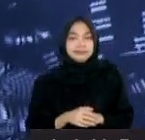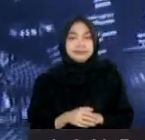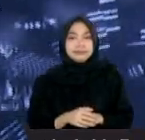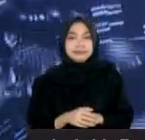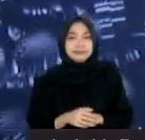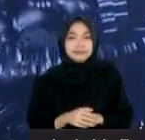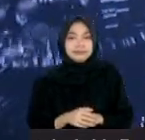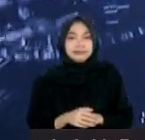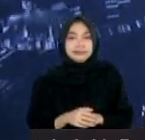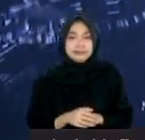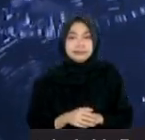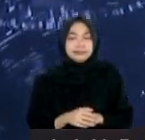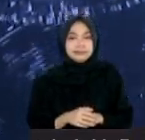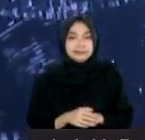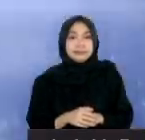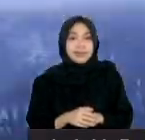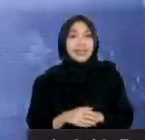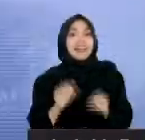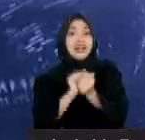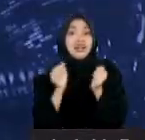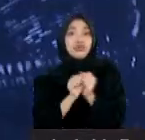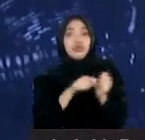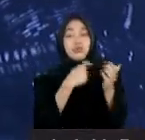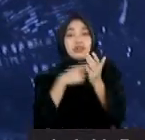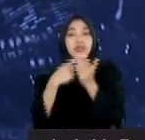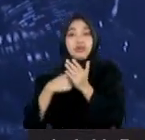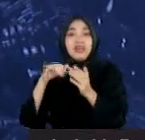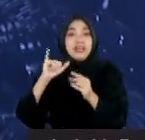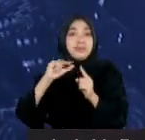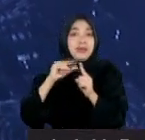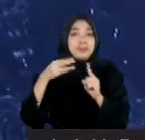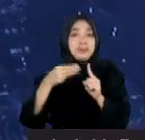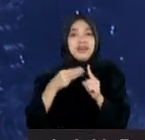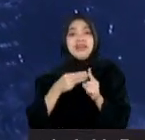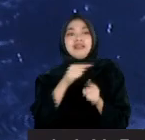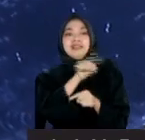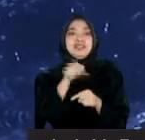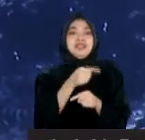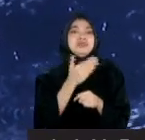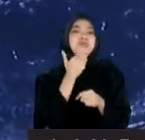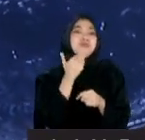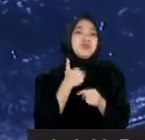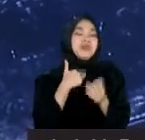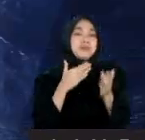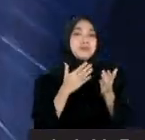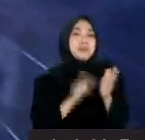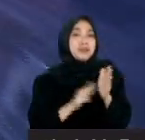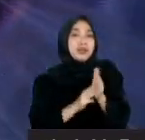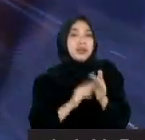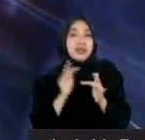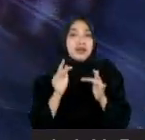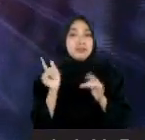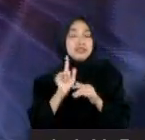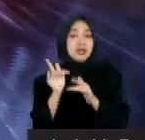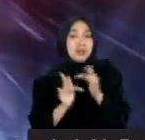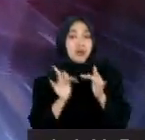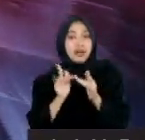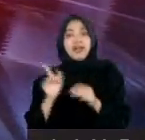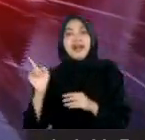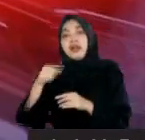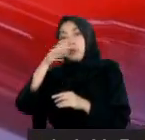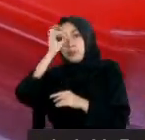Ya pemirsa, untuk mengetahui update terbaru dari kasus ratusan mahasiswa IPB yang terjerat pinjaman online ini, kita sudah terhubung